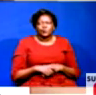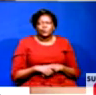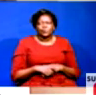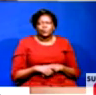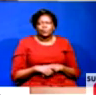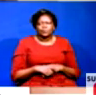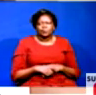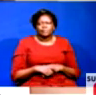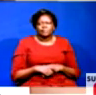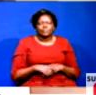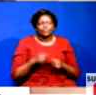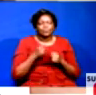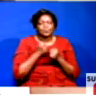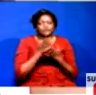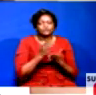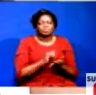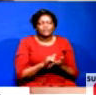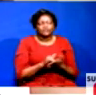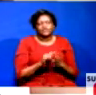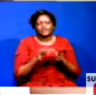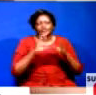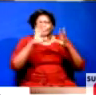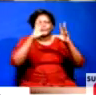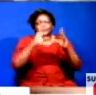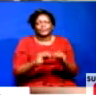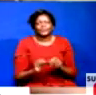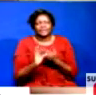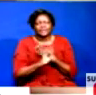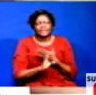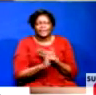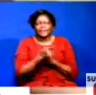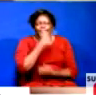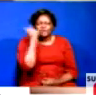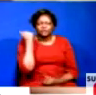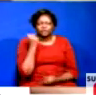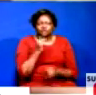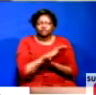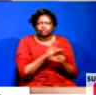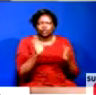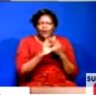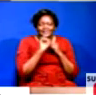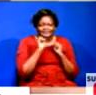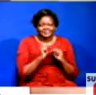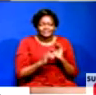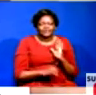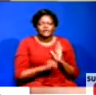Ndio tuhakikishe kuna utulivu kwa nchi yetu, because no country can develop